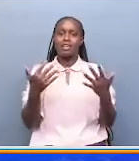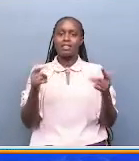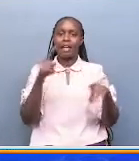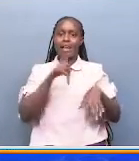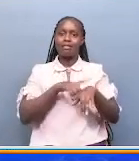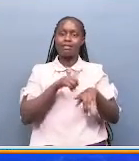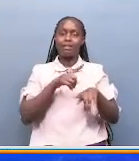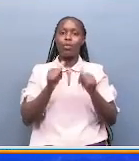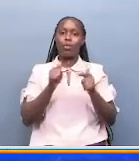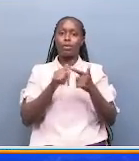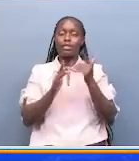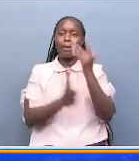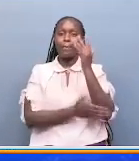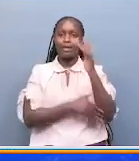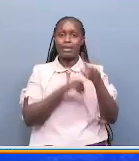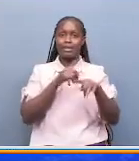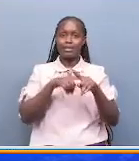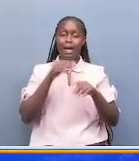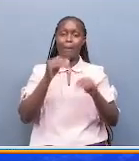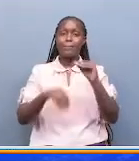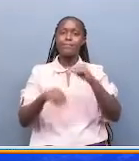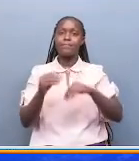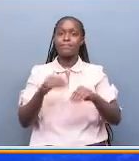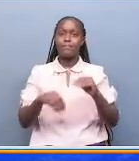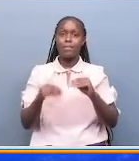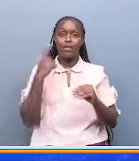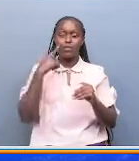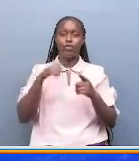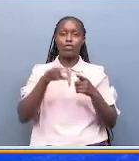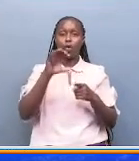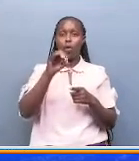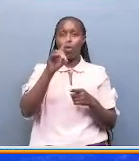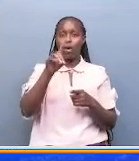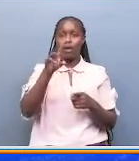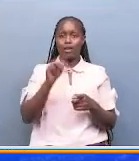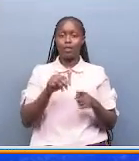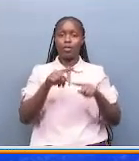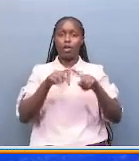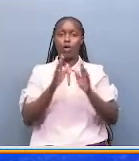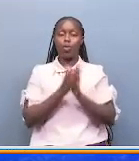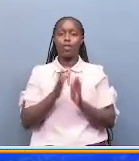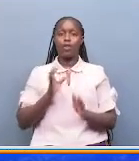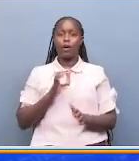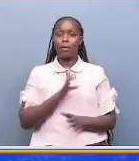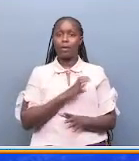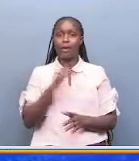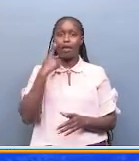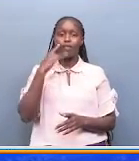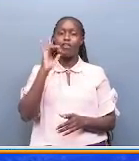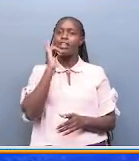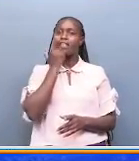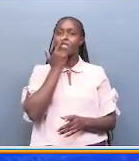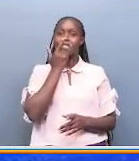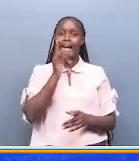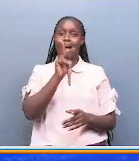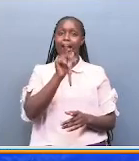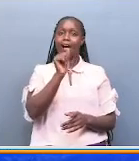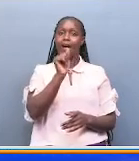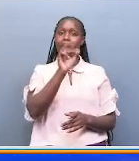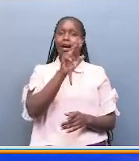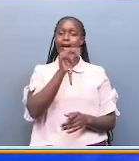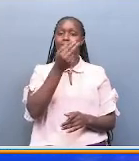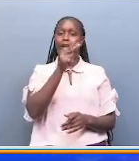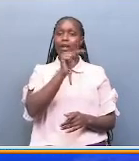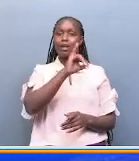la mchujo wa chama cha ODM. Haya ni kulingana na kamanda wa polisi eneo la Nyanza, Karanja